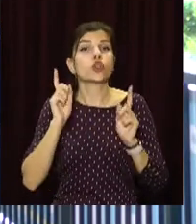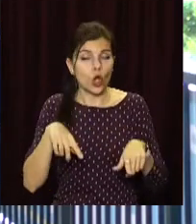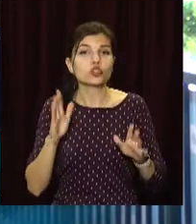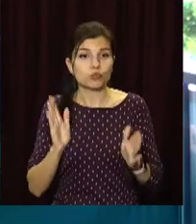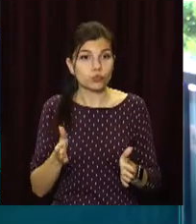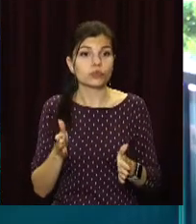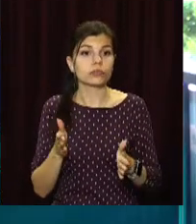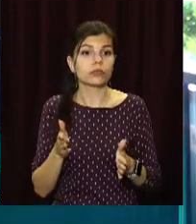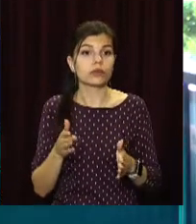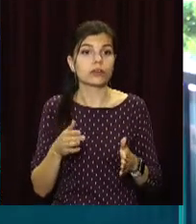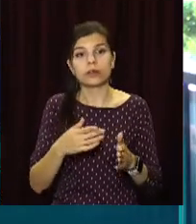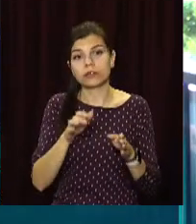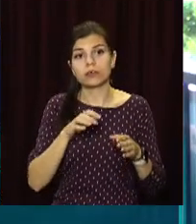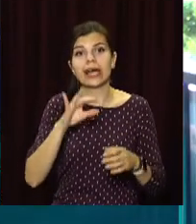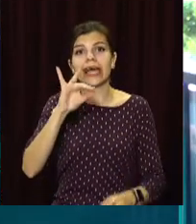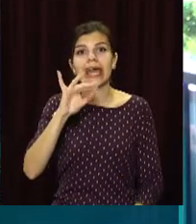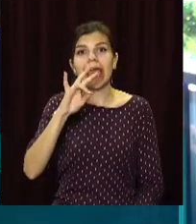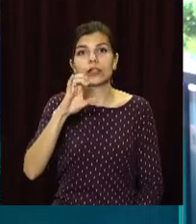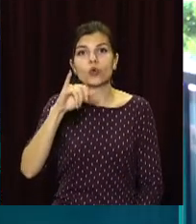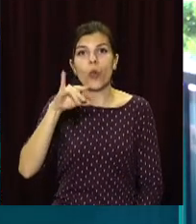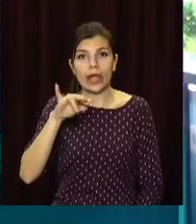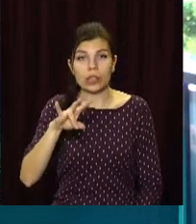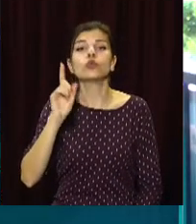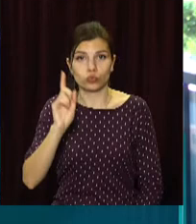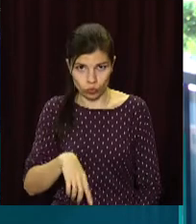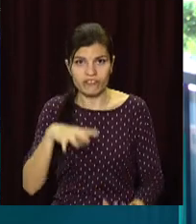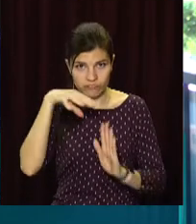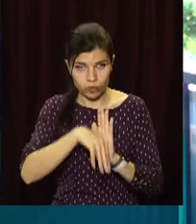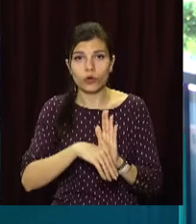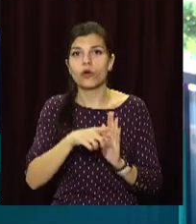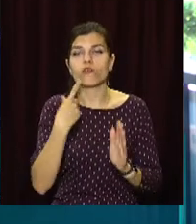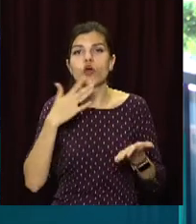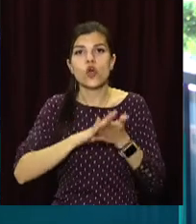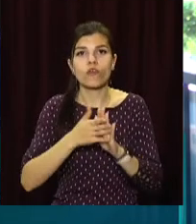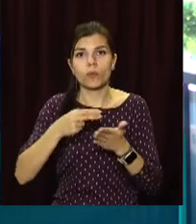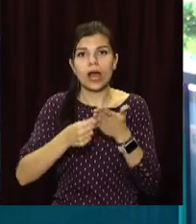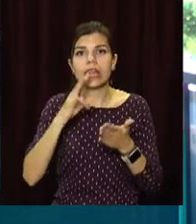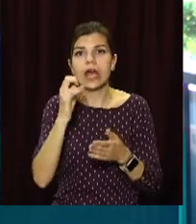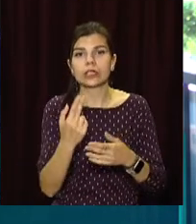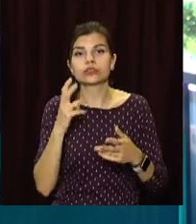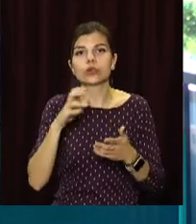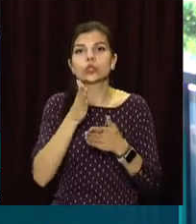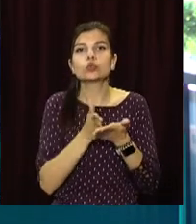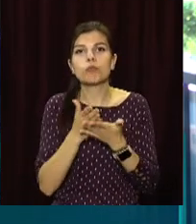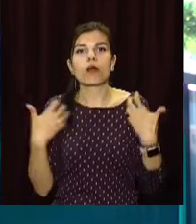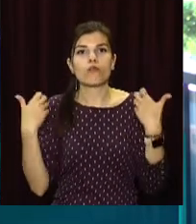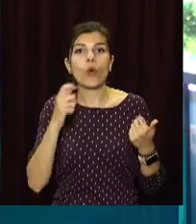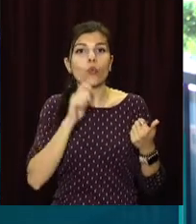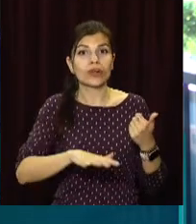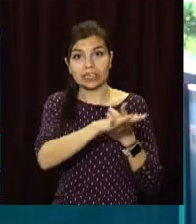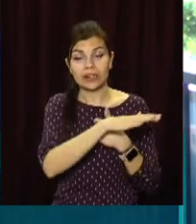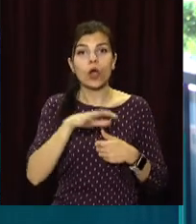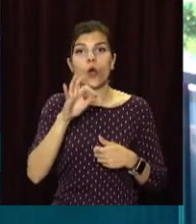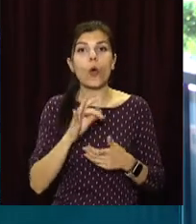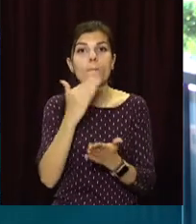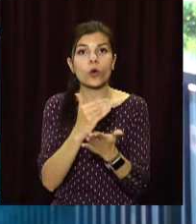здійснювати відпуски інсуліну. Вже підписала договір з Національною службою здоров'я України